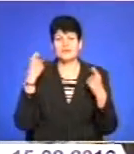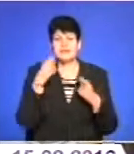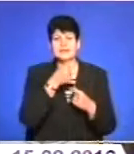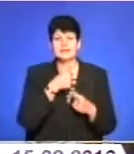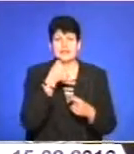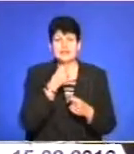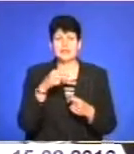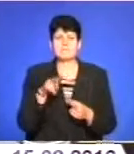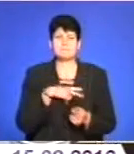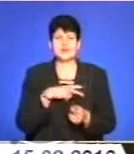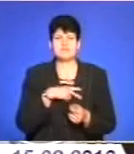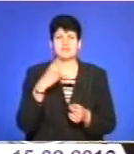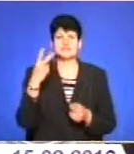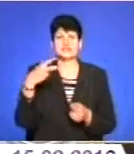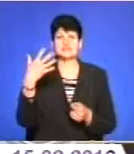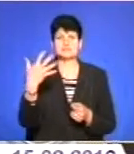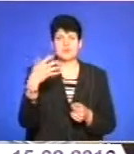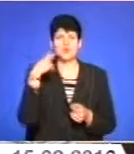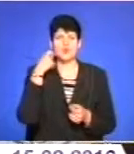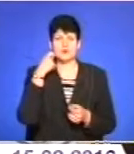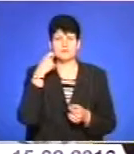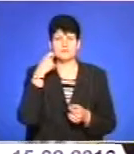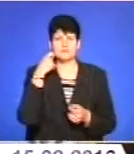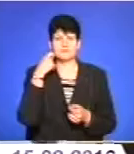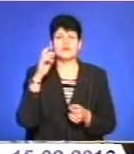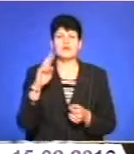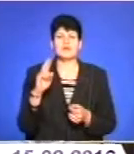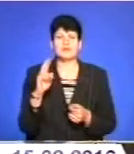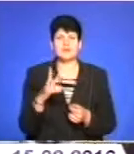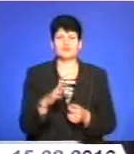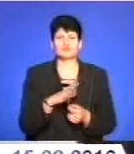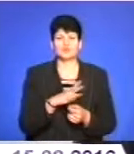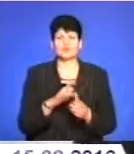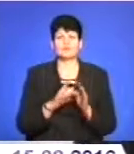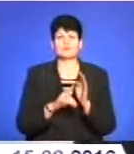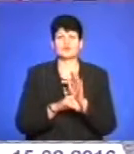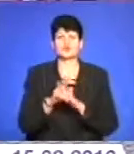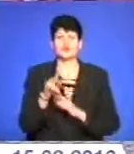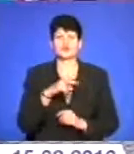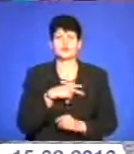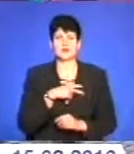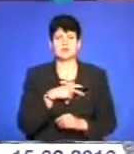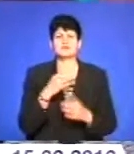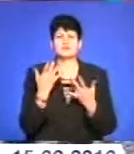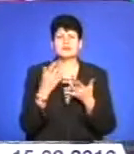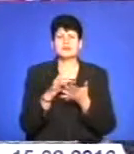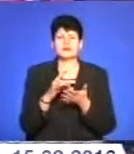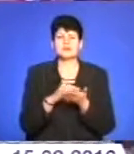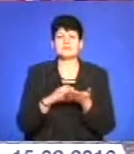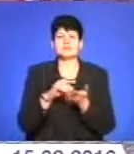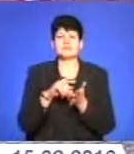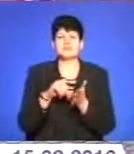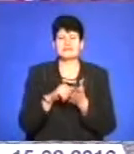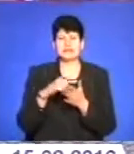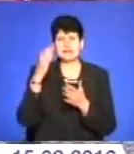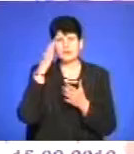премії. 25 років, як було започатковано премію. Вже вкотре представників інтелектуальної